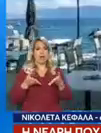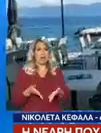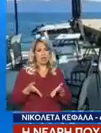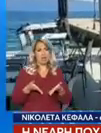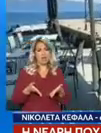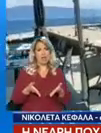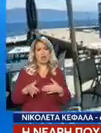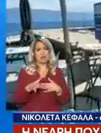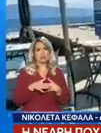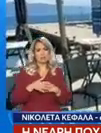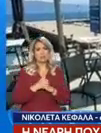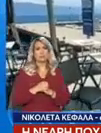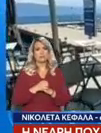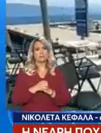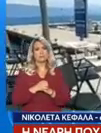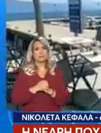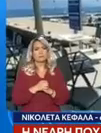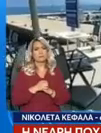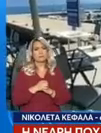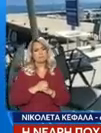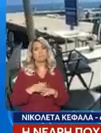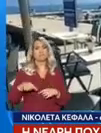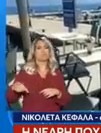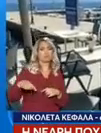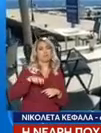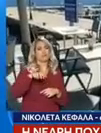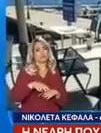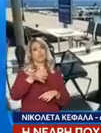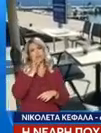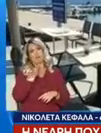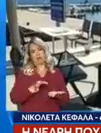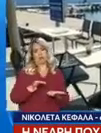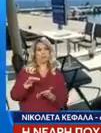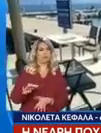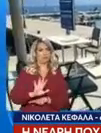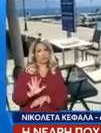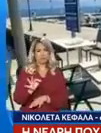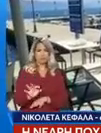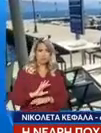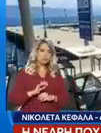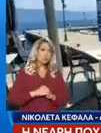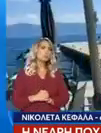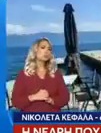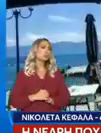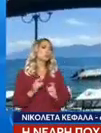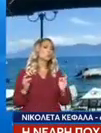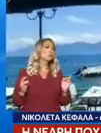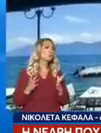βλέπετε. Και σε αυτό εδώ το σημείο ο κύριος έπινε τον καφέ του. Mm-hmm. Ναι. Κάποια στιγμή